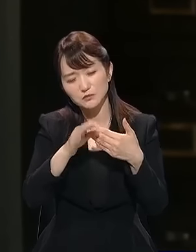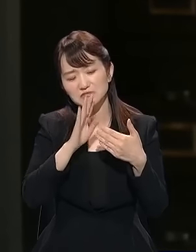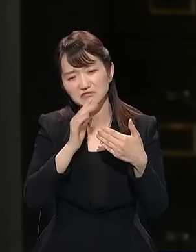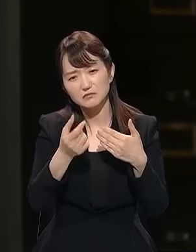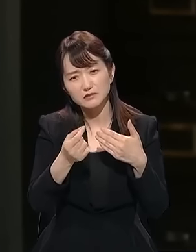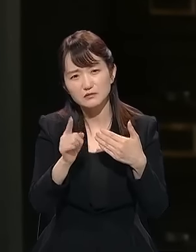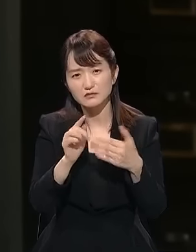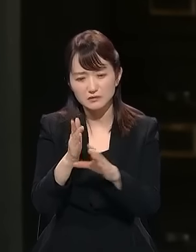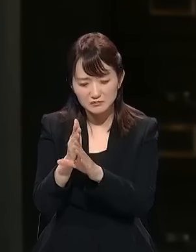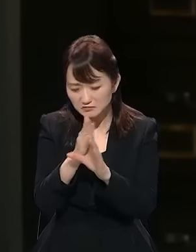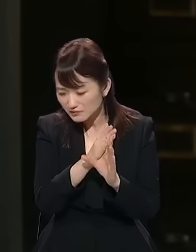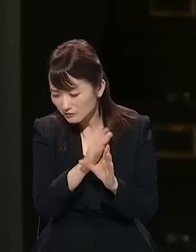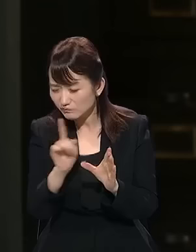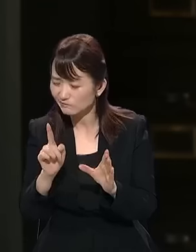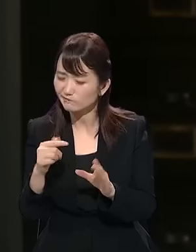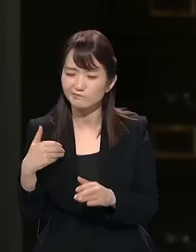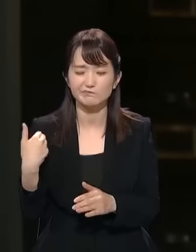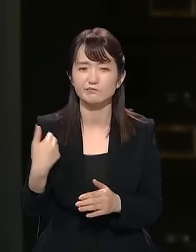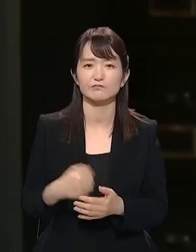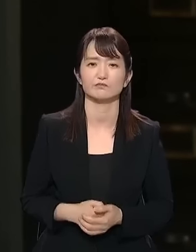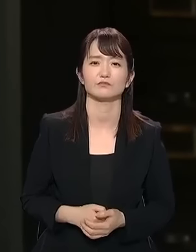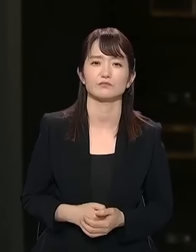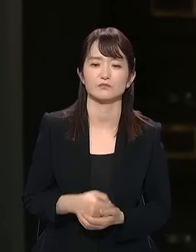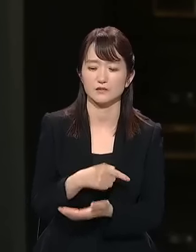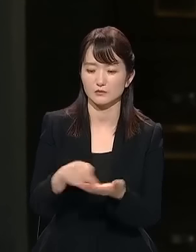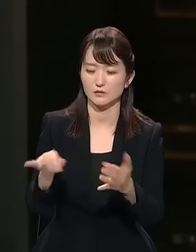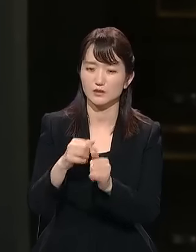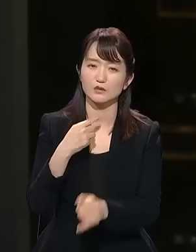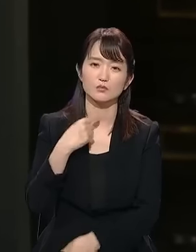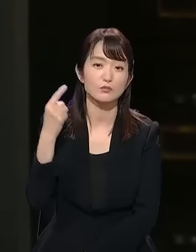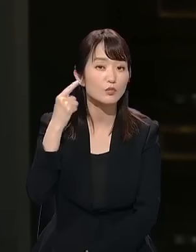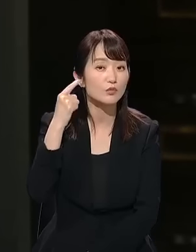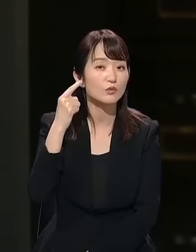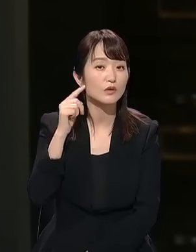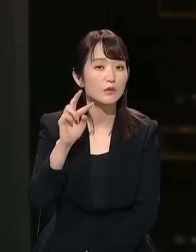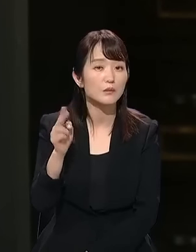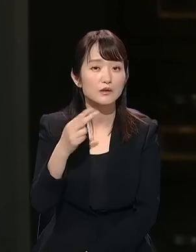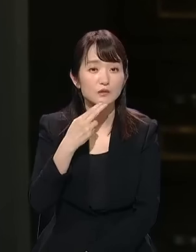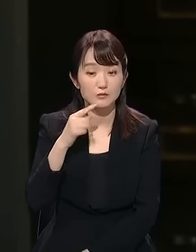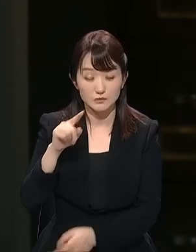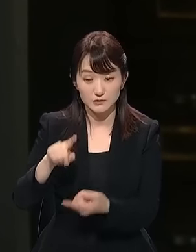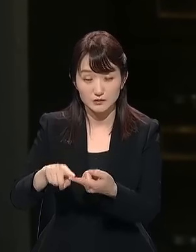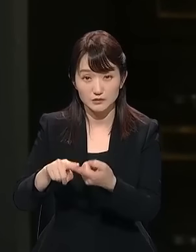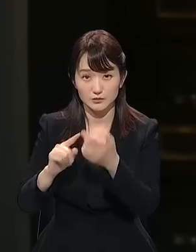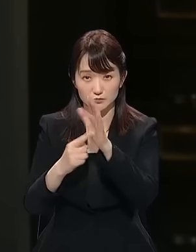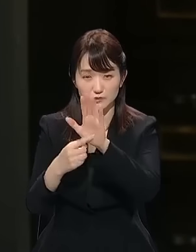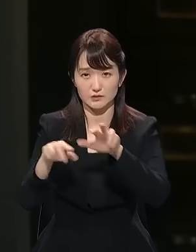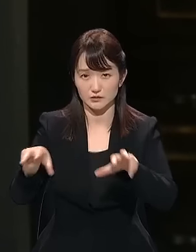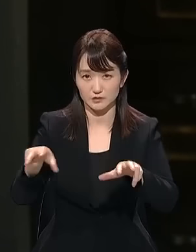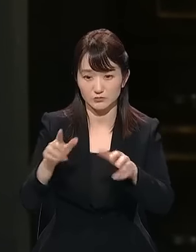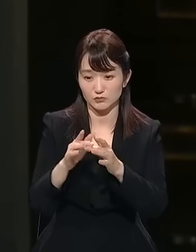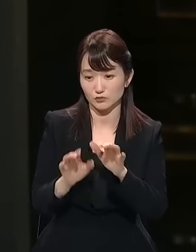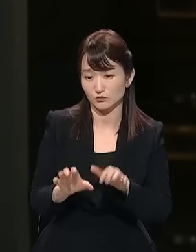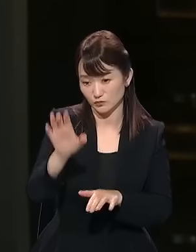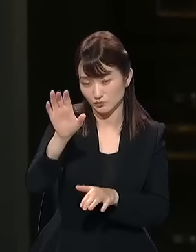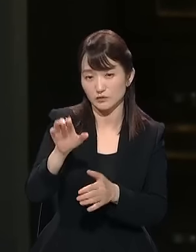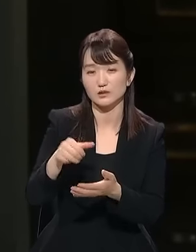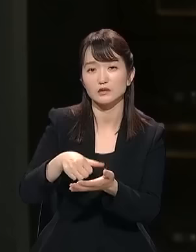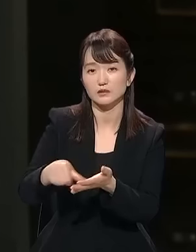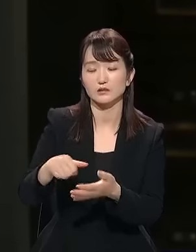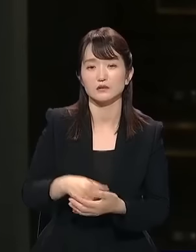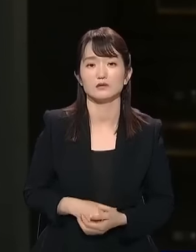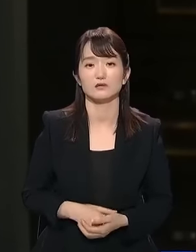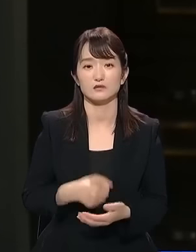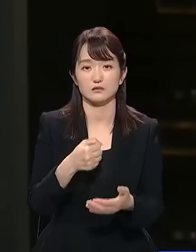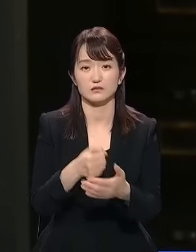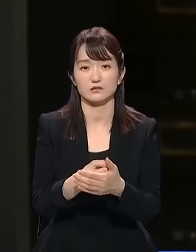뭐 방금 들으신 것처럼 음성 변조 없이 피해자 목소리를 그대로 노출시켰을 지금은 삭제가 됐다지만 그리고 판결문까지